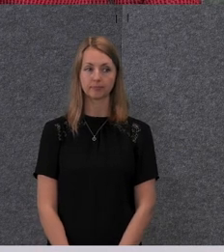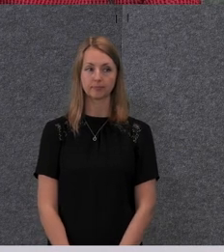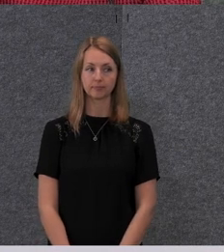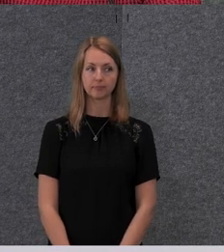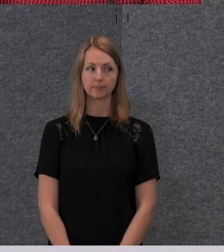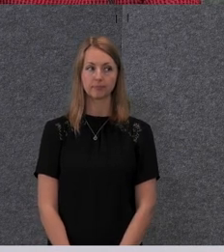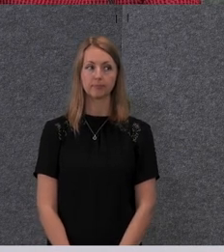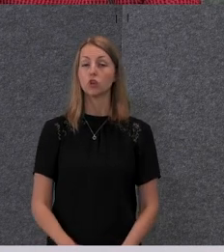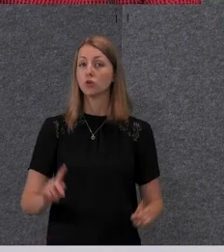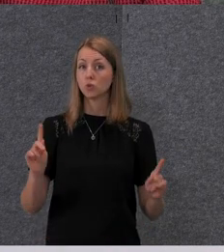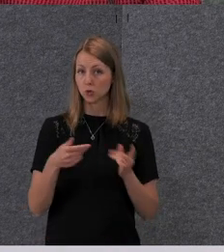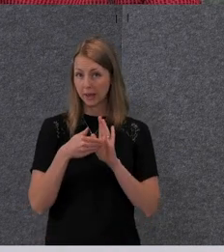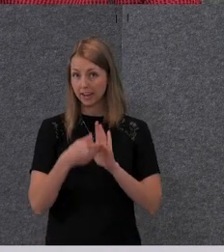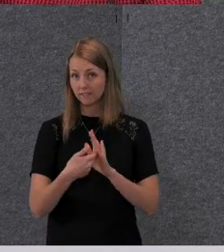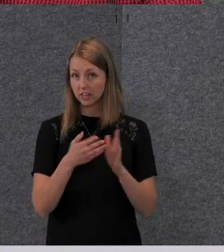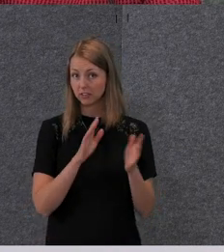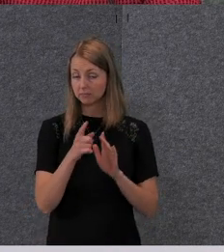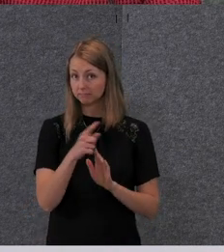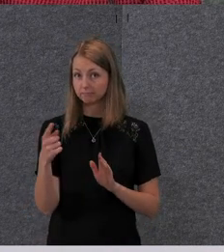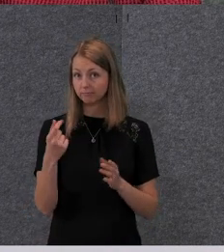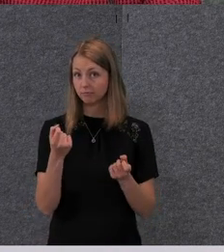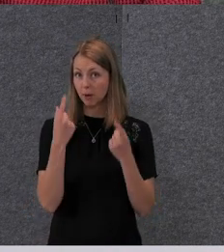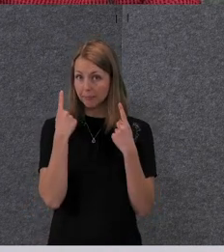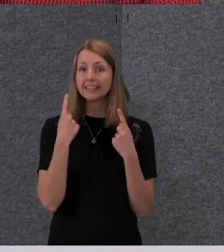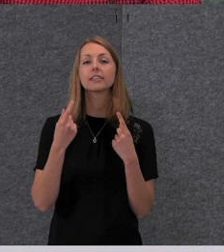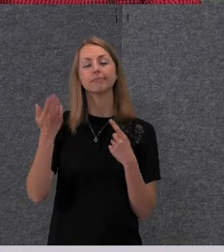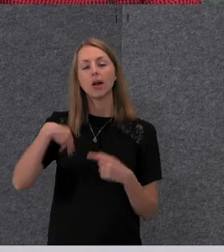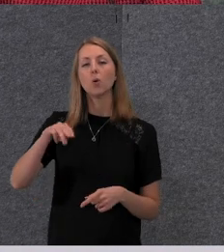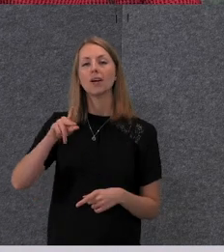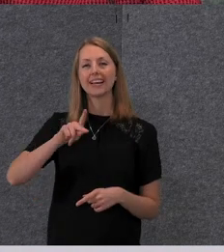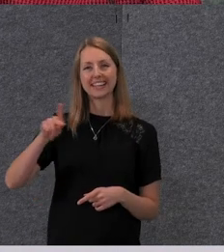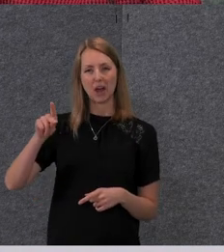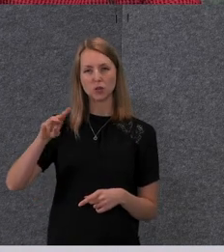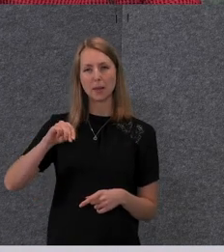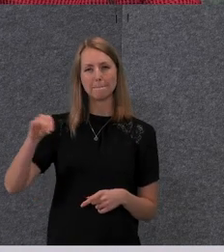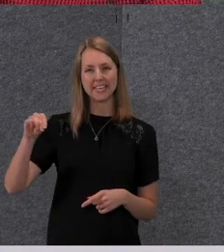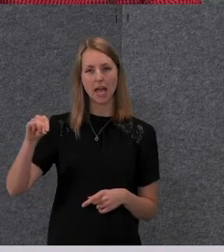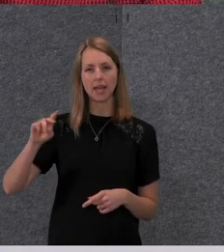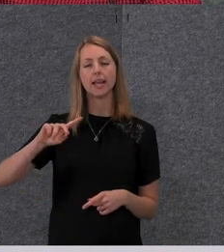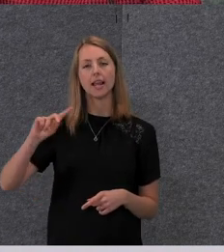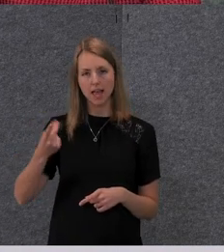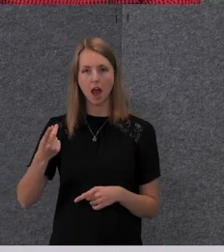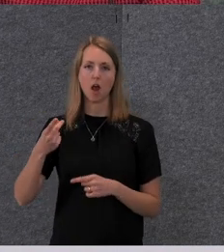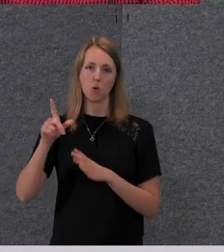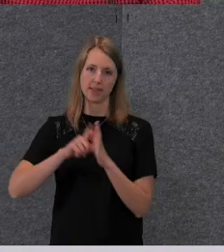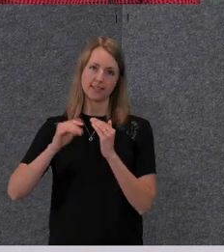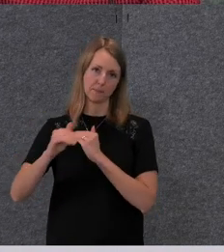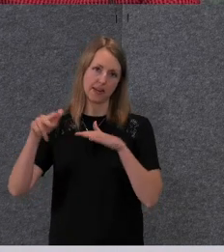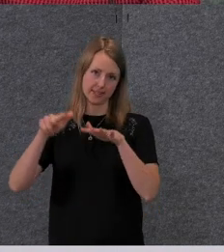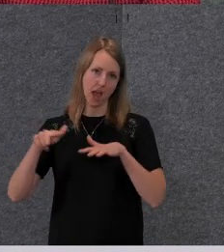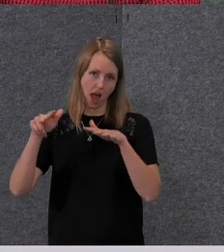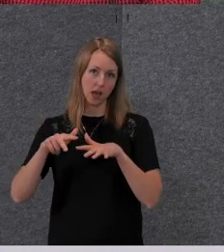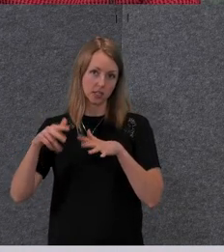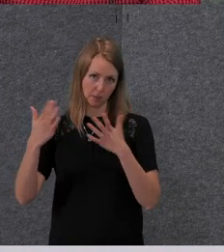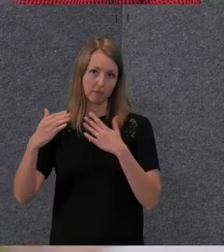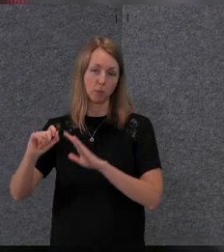Kurz noch ein Hinweis, wer das eben verpasst hat. Ursprünglich hatte sich auch Klaus Michael um den Listenplatz 18 beworben, der aber zwischenzeitlich